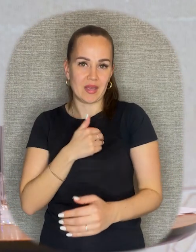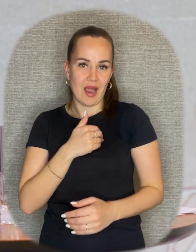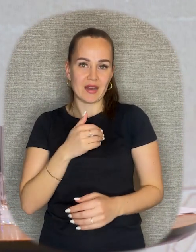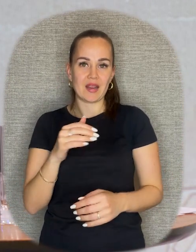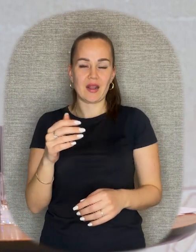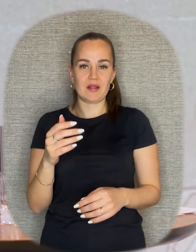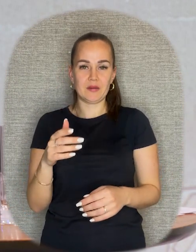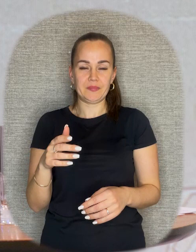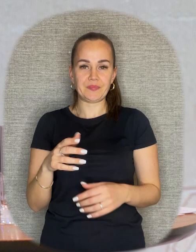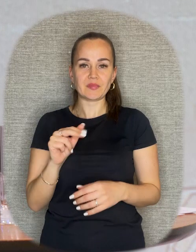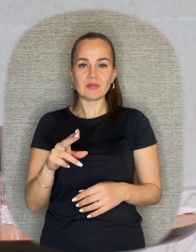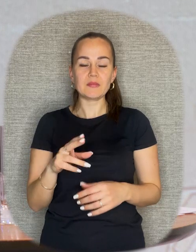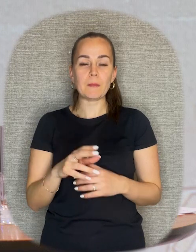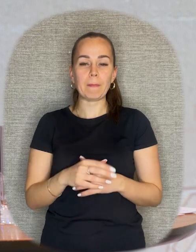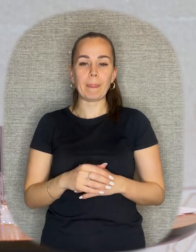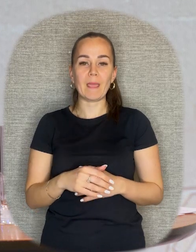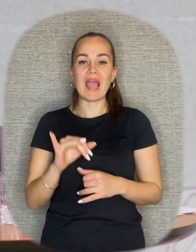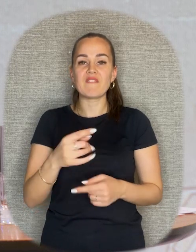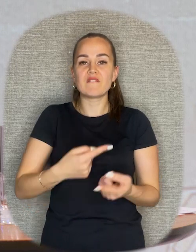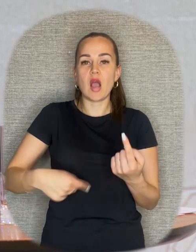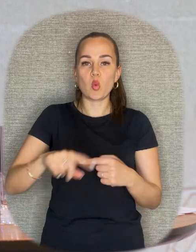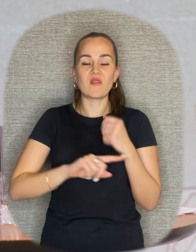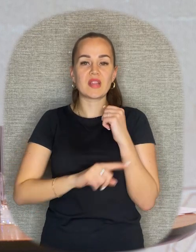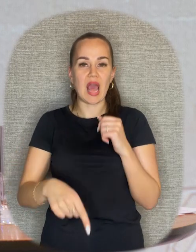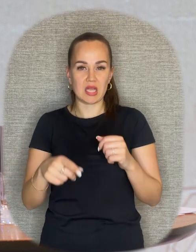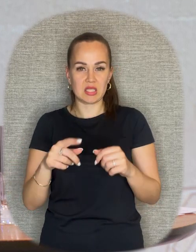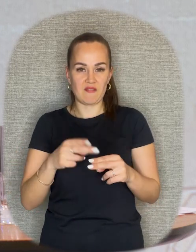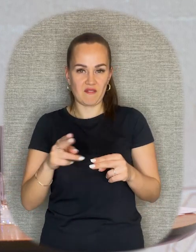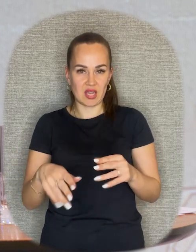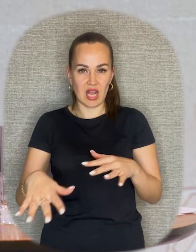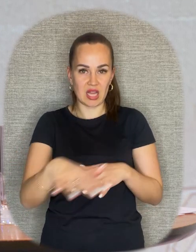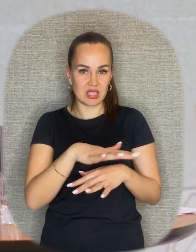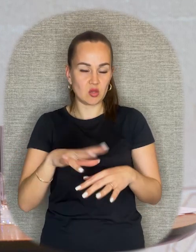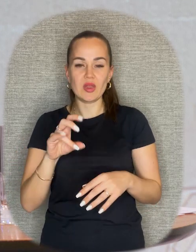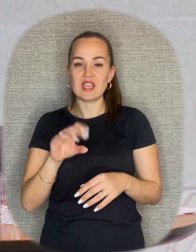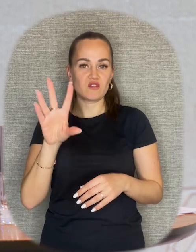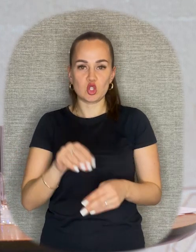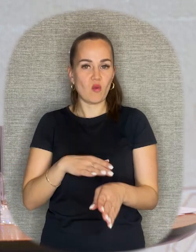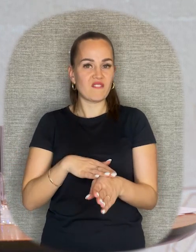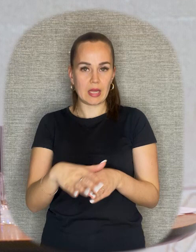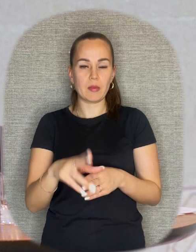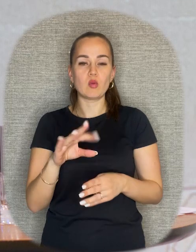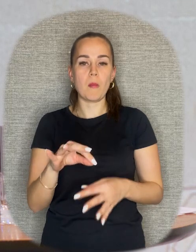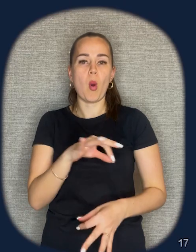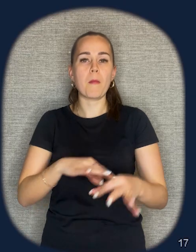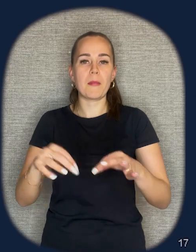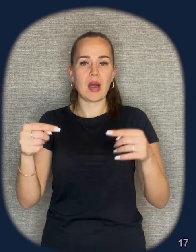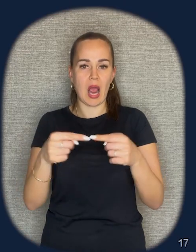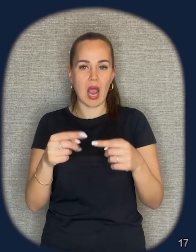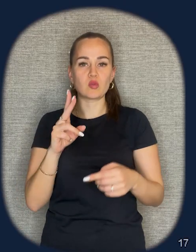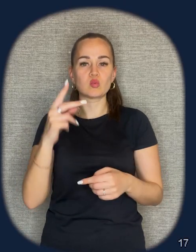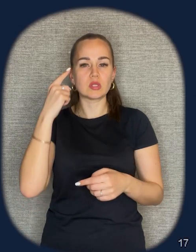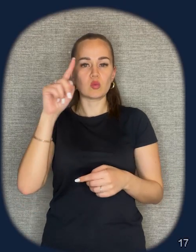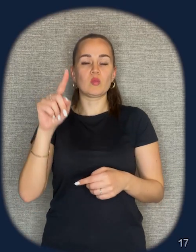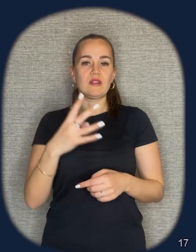выходом к морю и такой прогулочной зоной то вот здесь вот создавался такое вот зелёное Ну даже не ожерелье а такой пояс территория вокруг